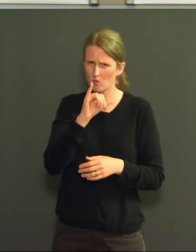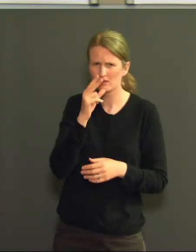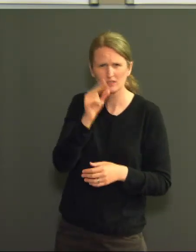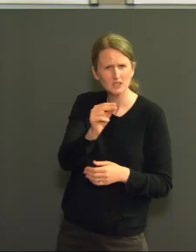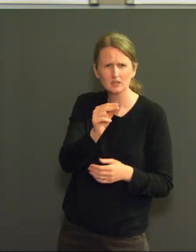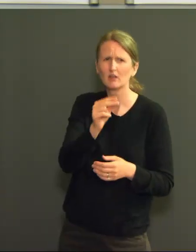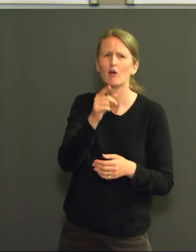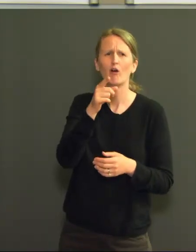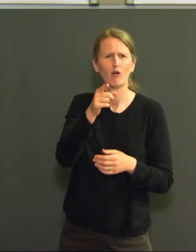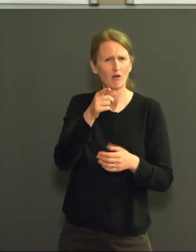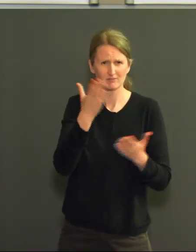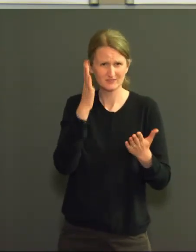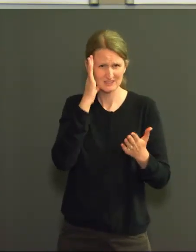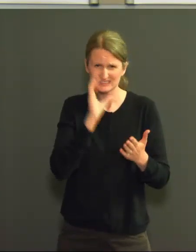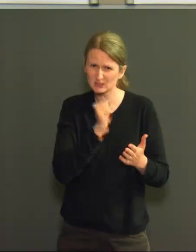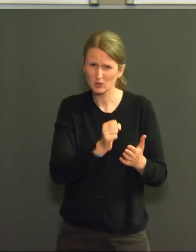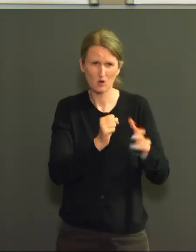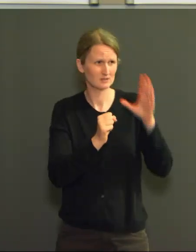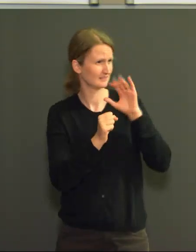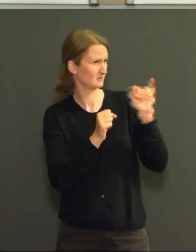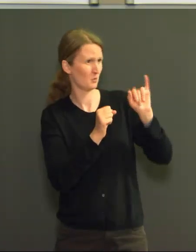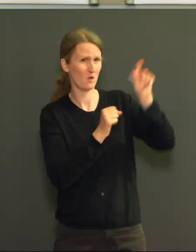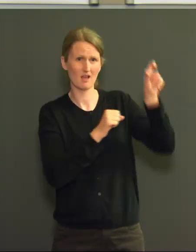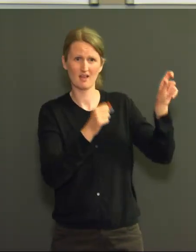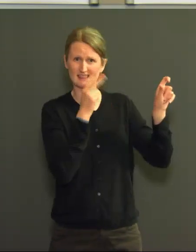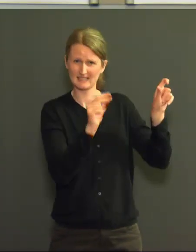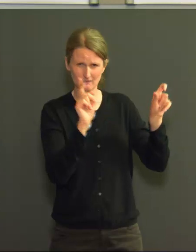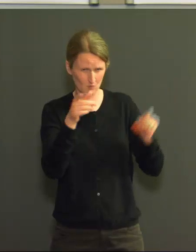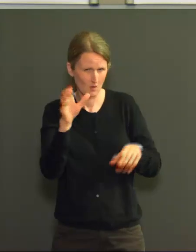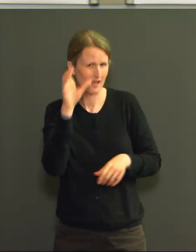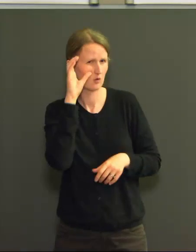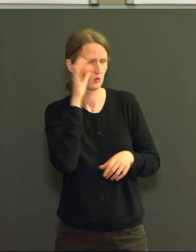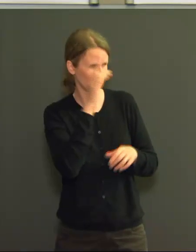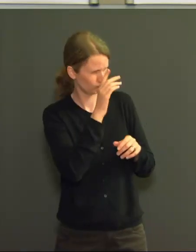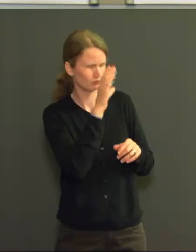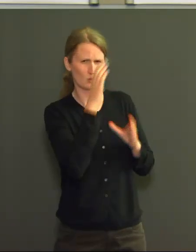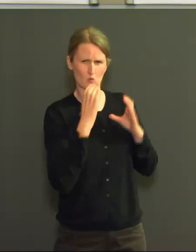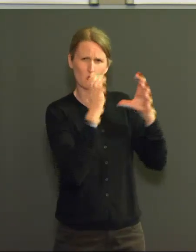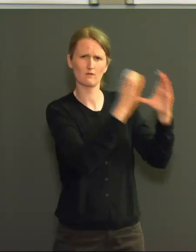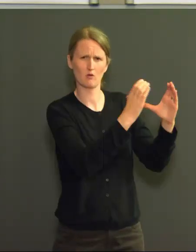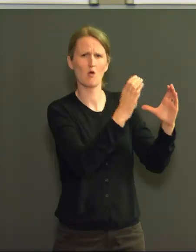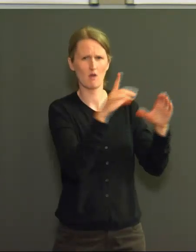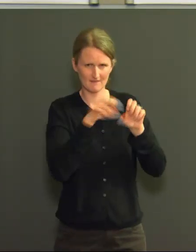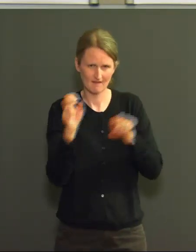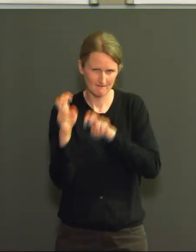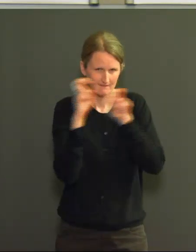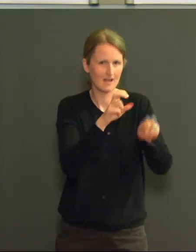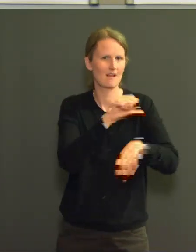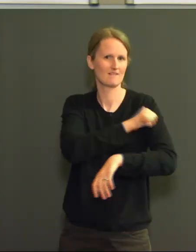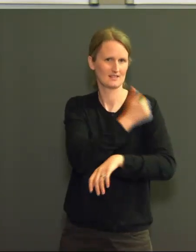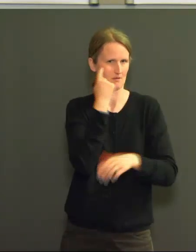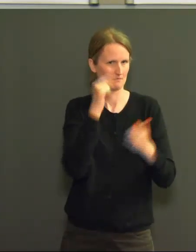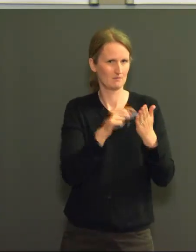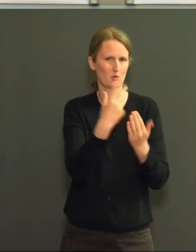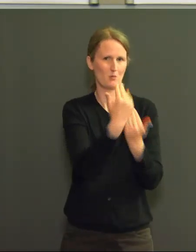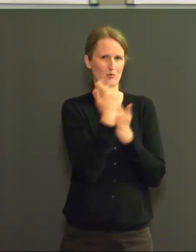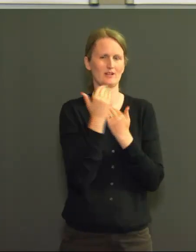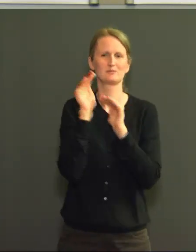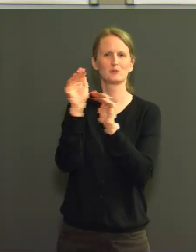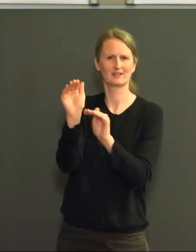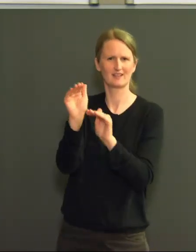scientifiquement. Il en va de votre protection et de celle de votre entourage. Nous vous souhaitons